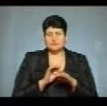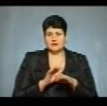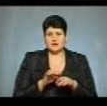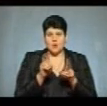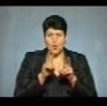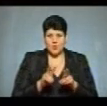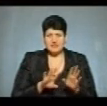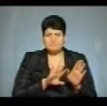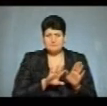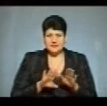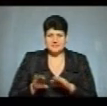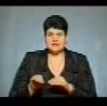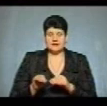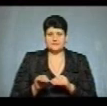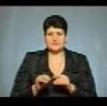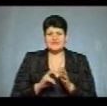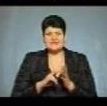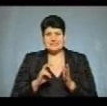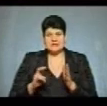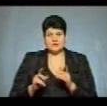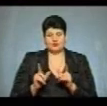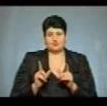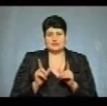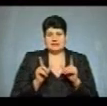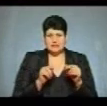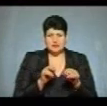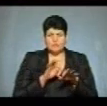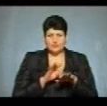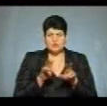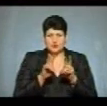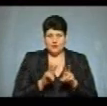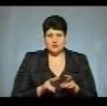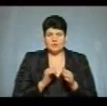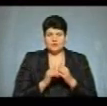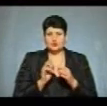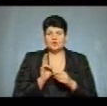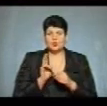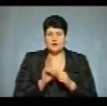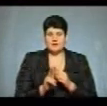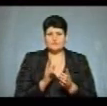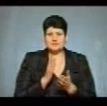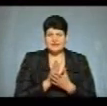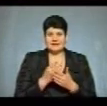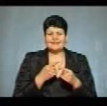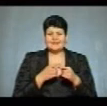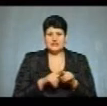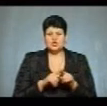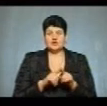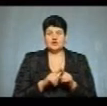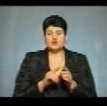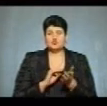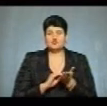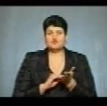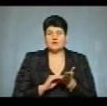Після з'їзду з лінії він проходить огляд. На кожний тролейбус заведений технічний журнал, в